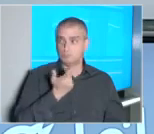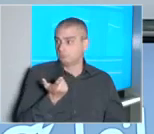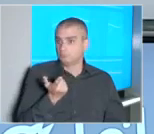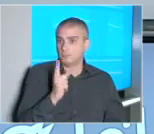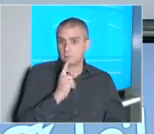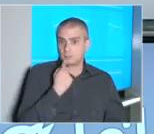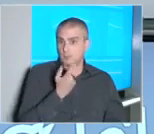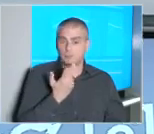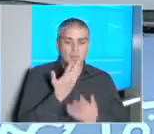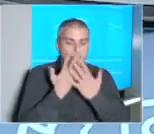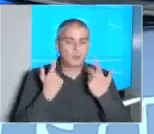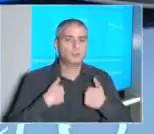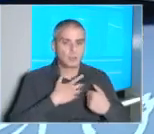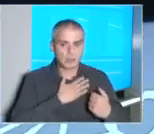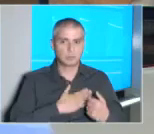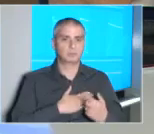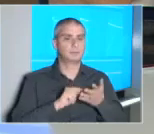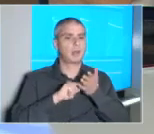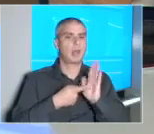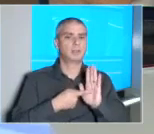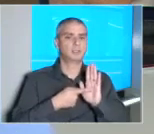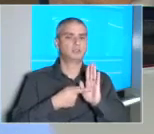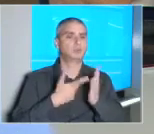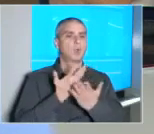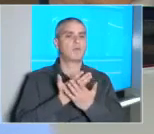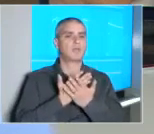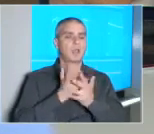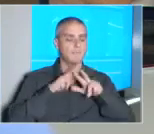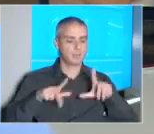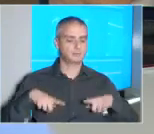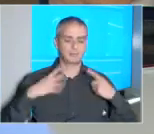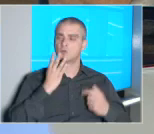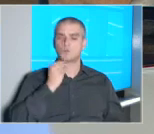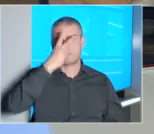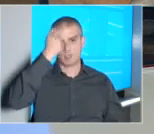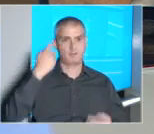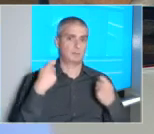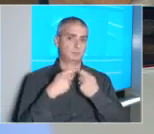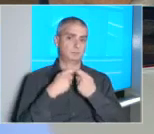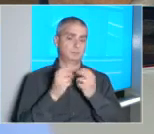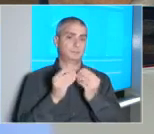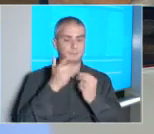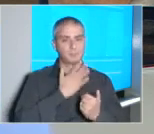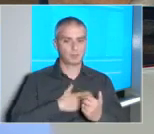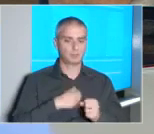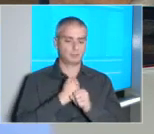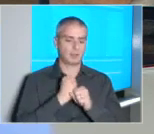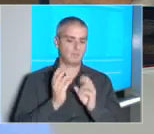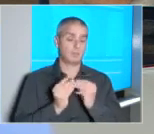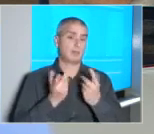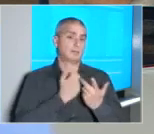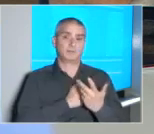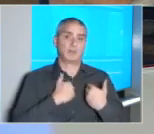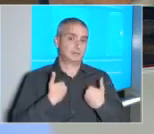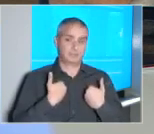לקרוא לזה ככה, אבל ברור שאנחנו רוצים להדגיש את העובדה שבארץ הזו חיים יהודים וערבים, והם רוצים לעבוד יחד,